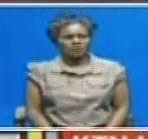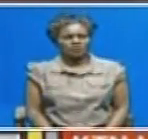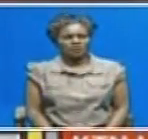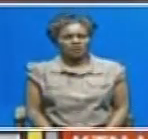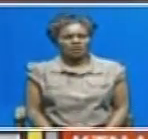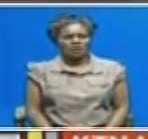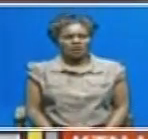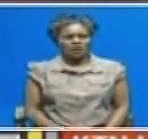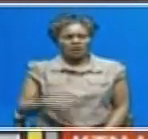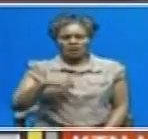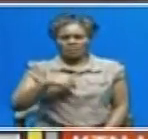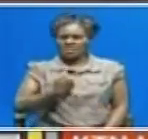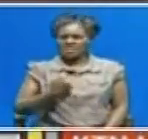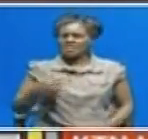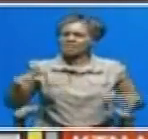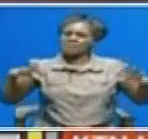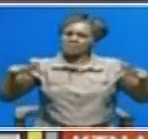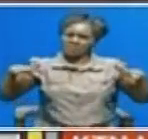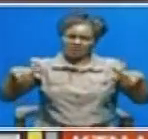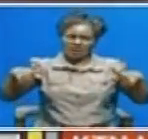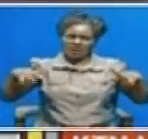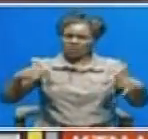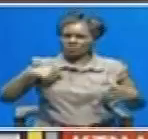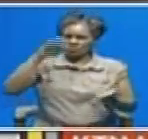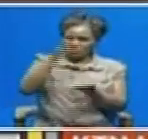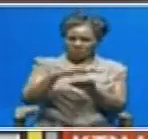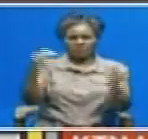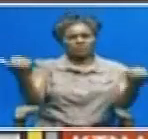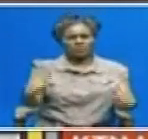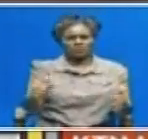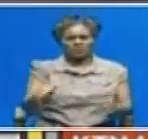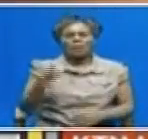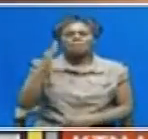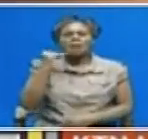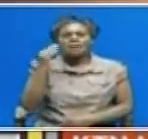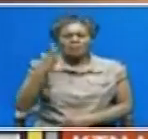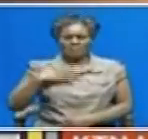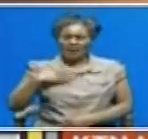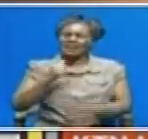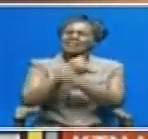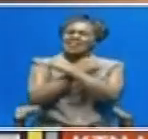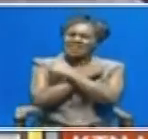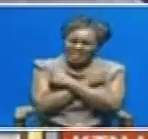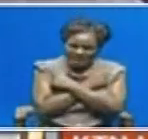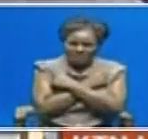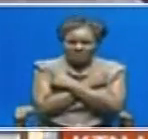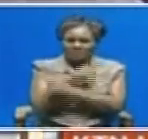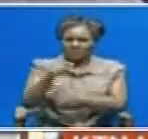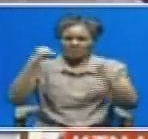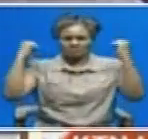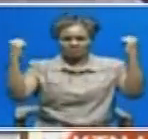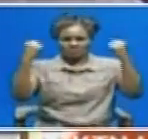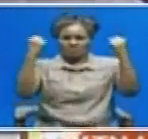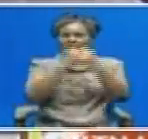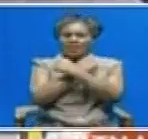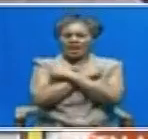Niko na self-esteem ya juu sana ambayo mtu hawezi shusha. Napenda mamangu jinsi alivyo. Mamangu ni mcheshi,